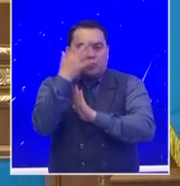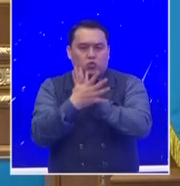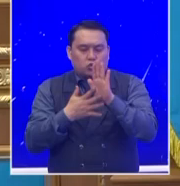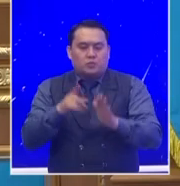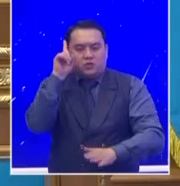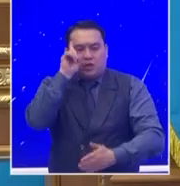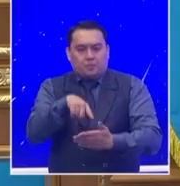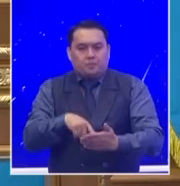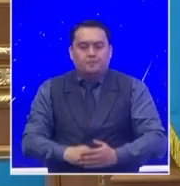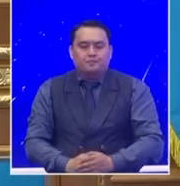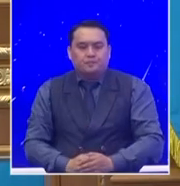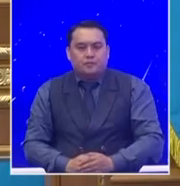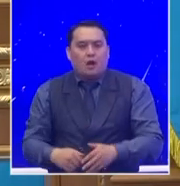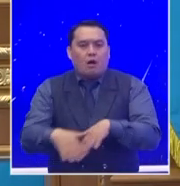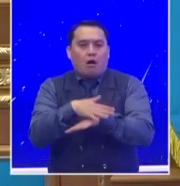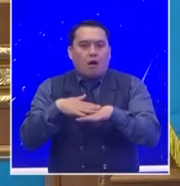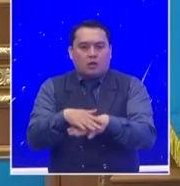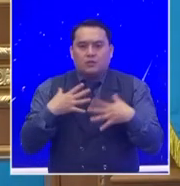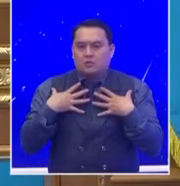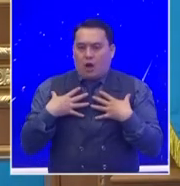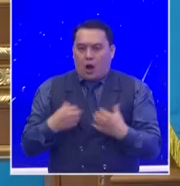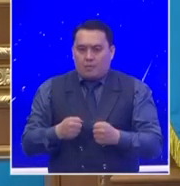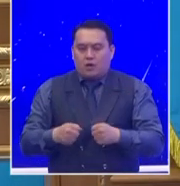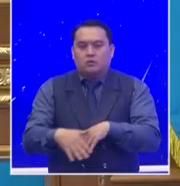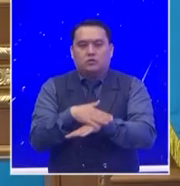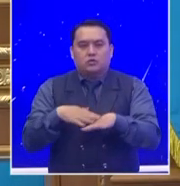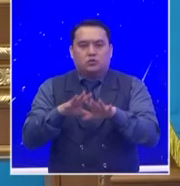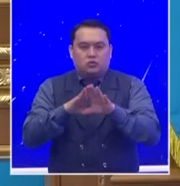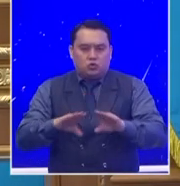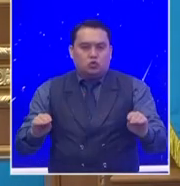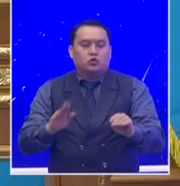еңсереміз деп сенемін. Халқымыз аман, жұртымыз